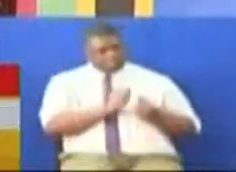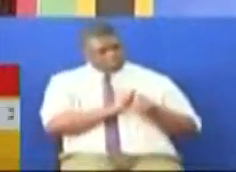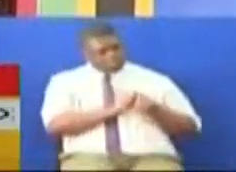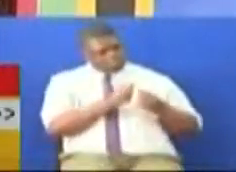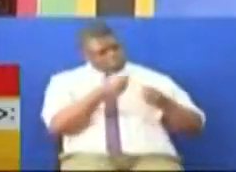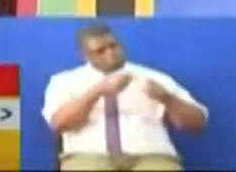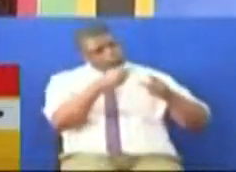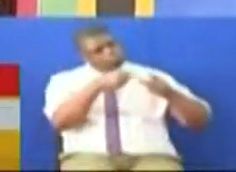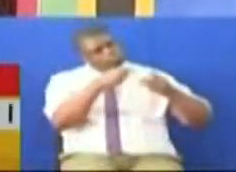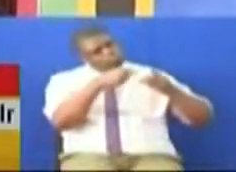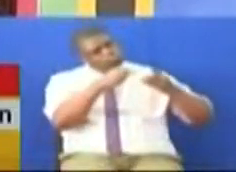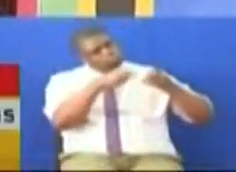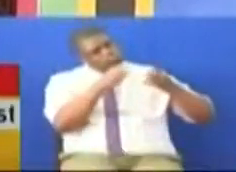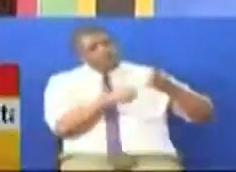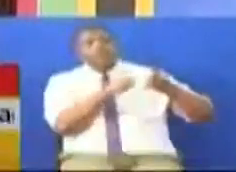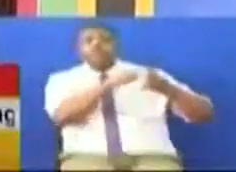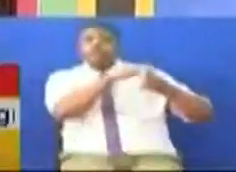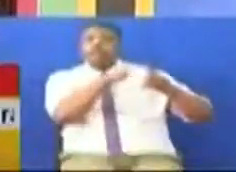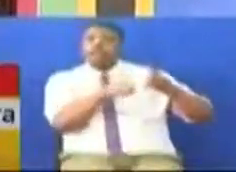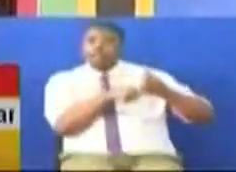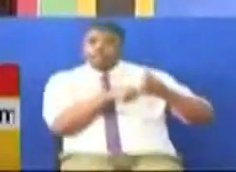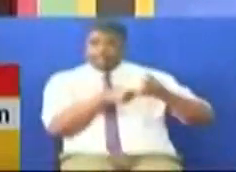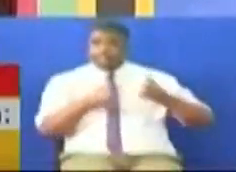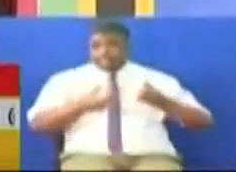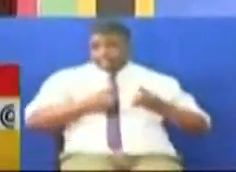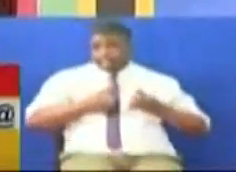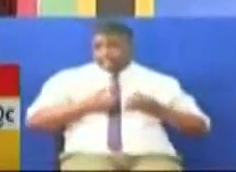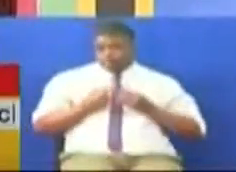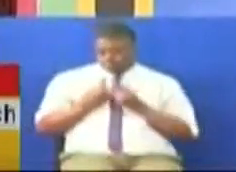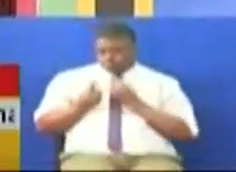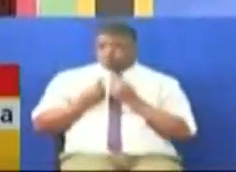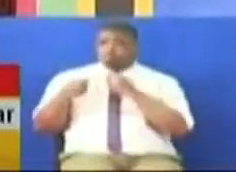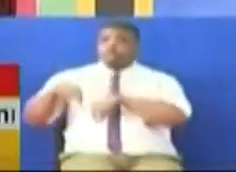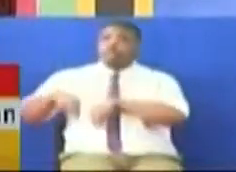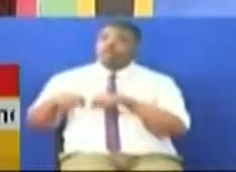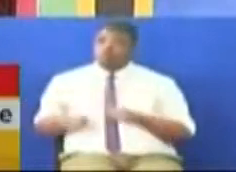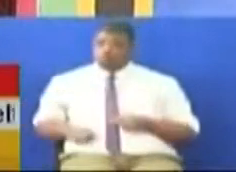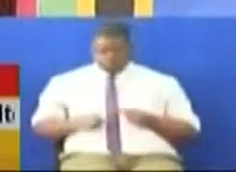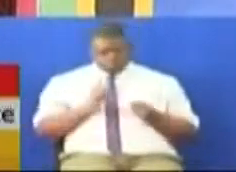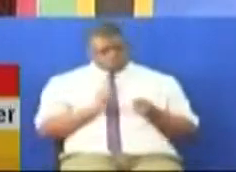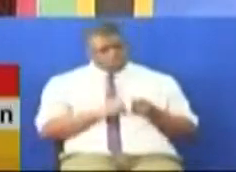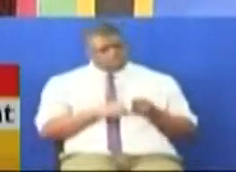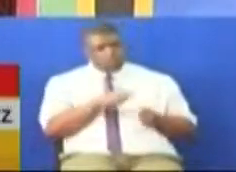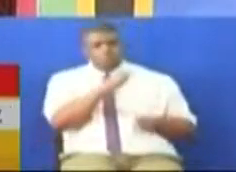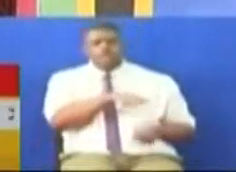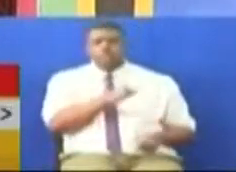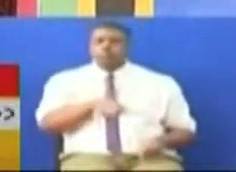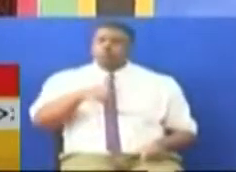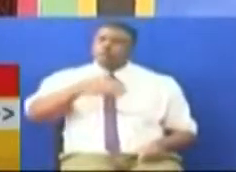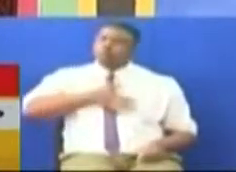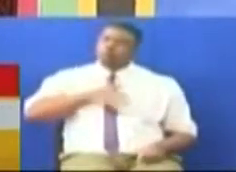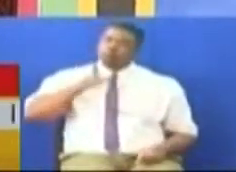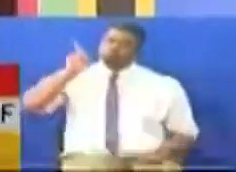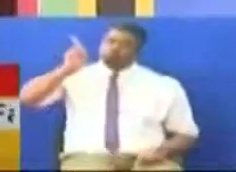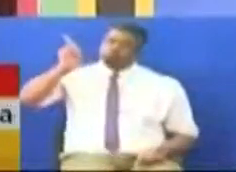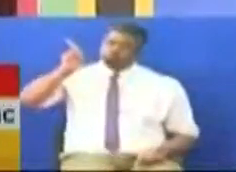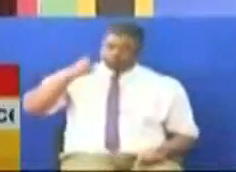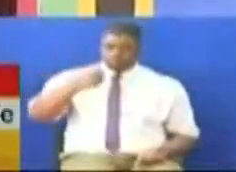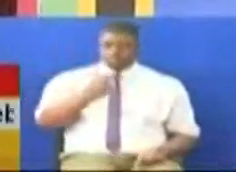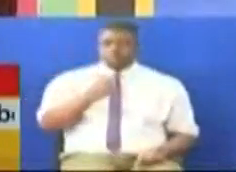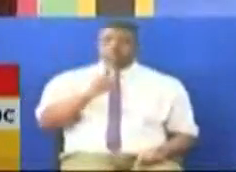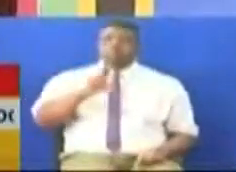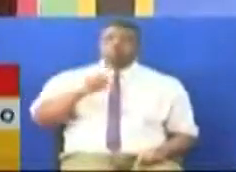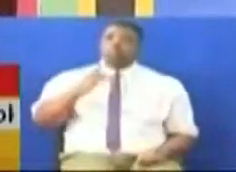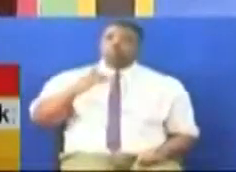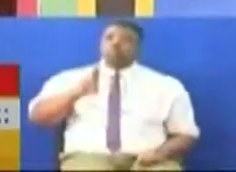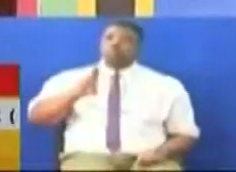Na jambo la kwanza kabisa, Mheshimiwa Speaker, niwapongeze sana na kuwashukuru sana wananchi wangu wa mji wa Tunduma kwa jinsi ambavyo wanaendelea kuniunga